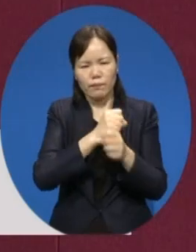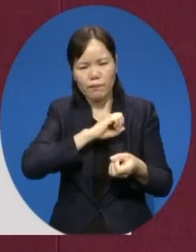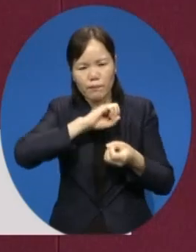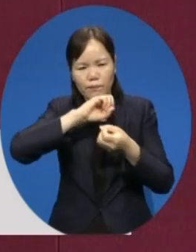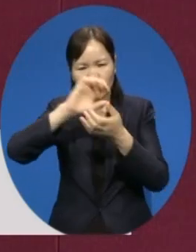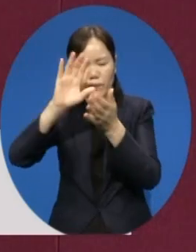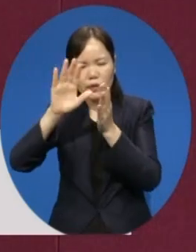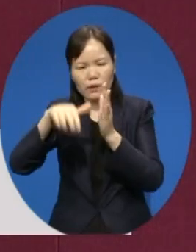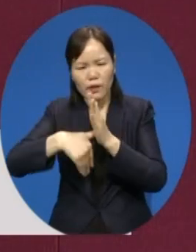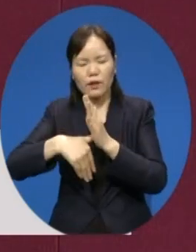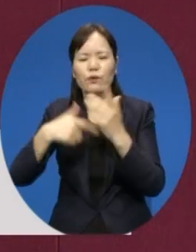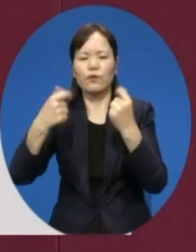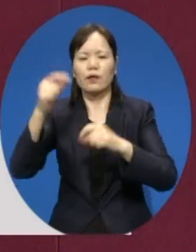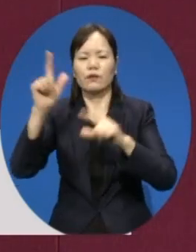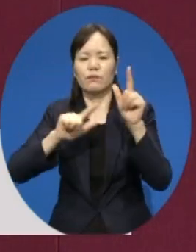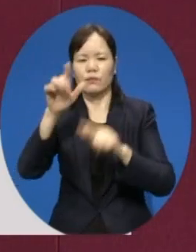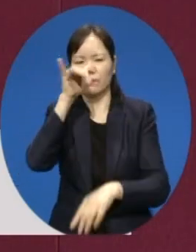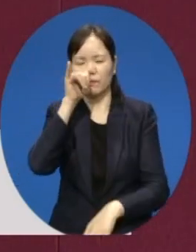또다시 재현되었습니다.